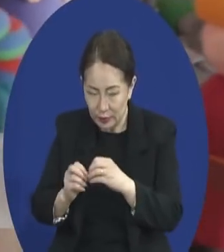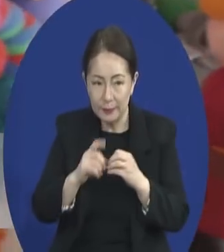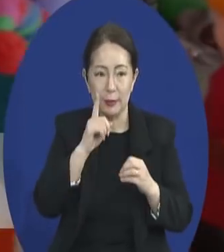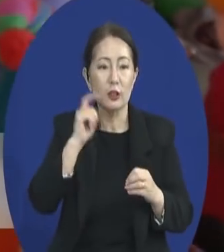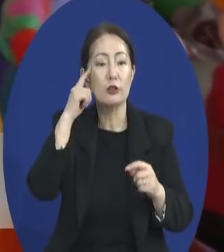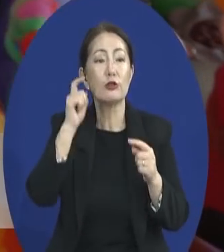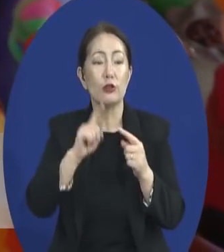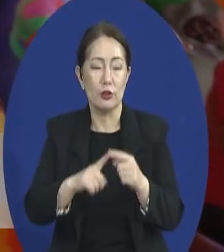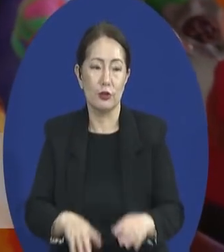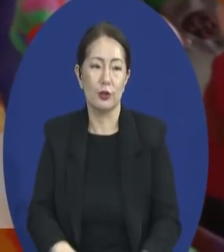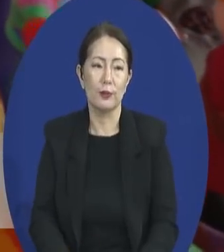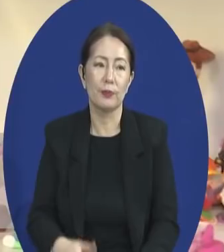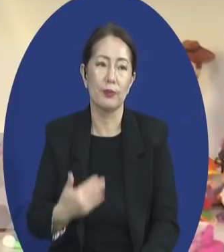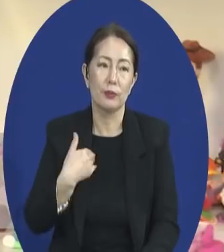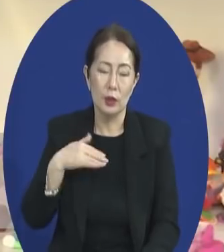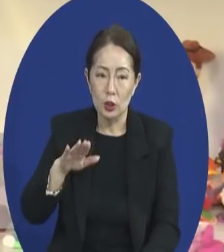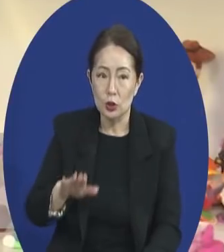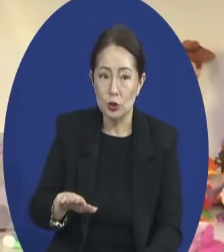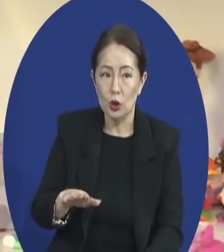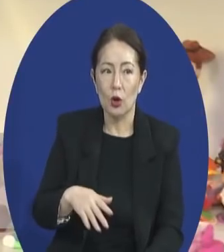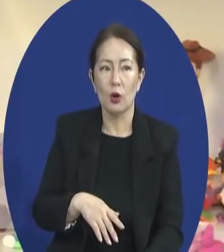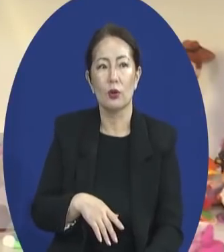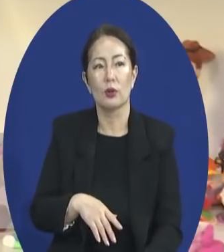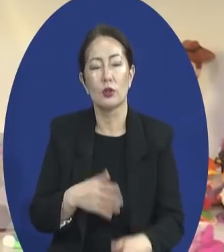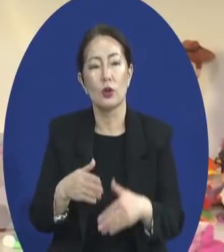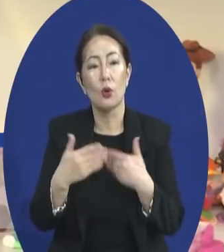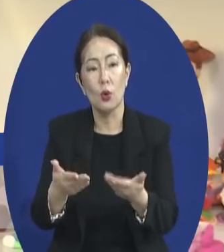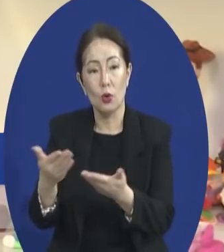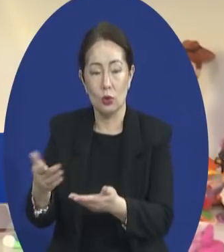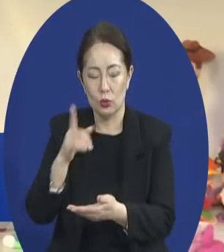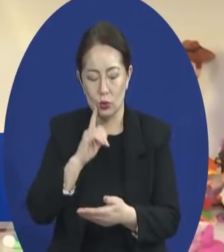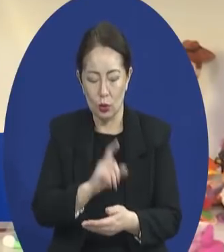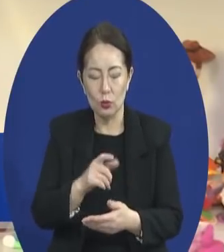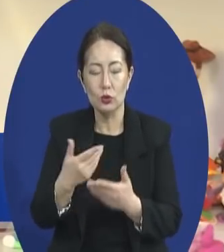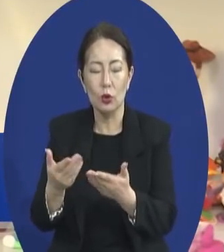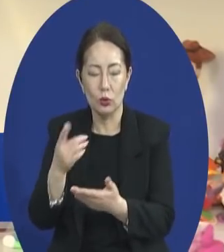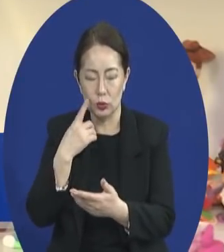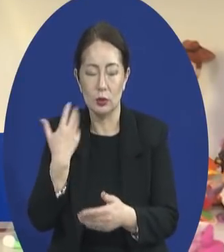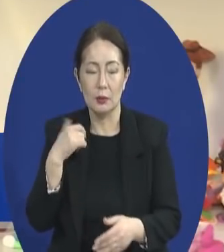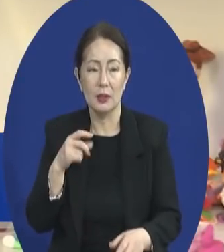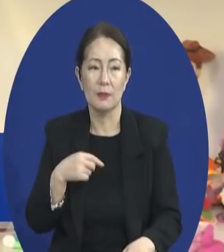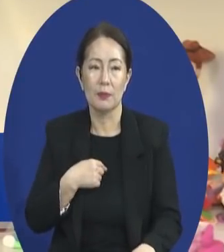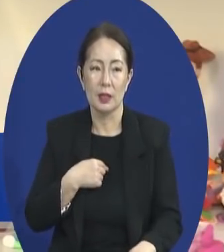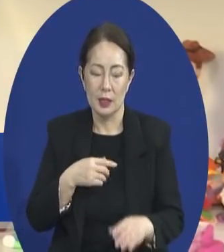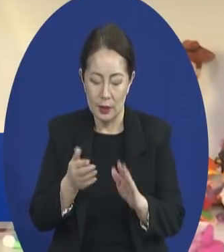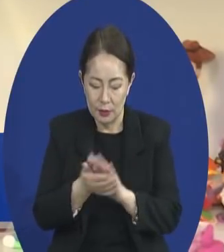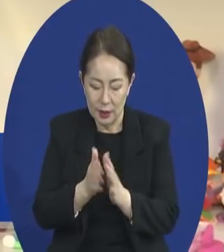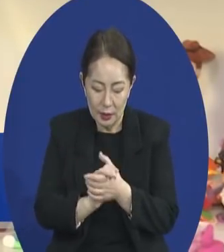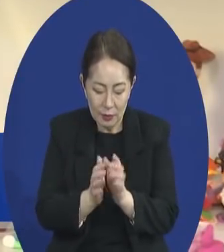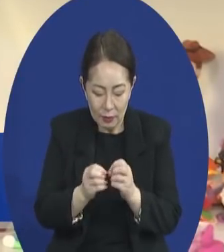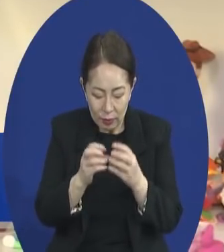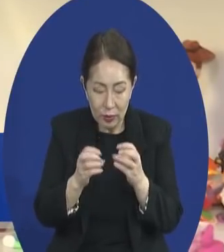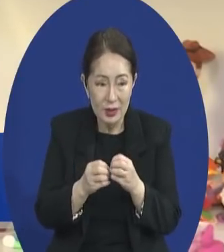гэлээ. Би жоон багнасаа өөх амир дуртай байсан хүмүүст. Тэгэхээр Пинк баримлын шавар өөр